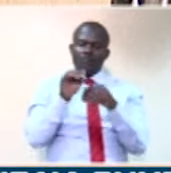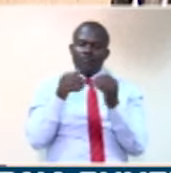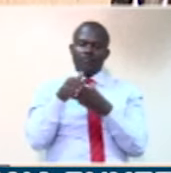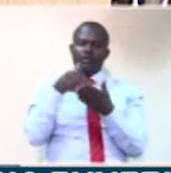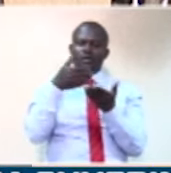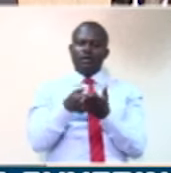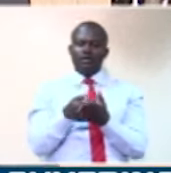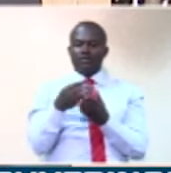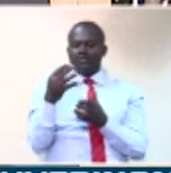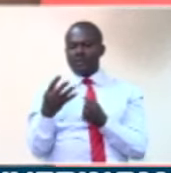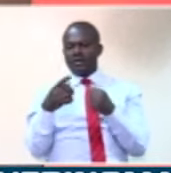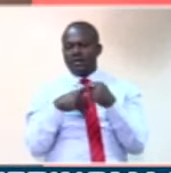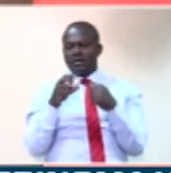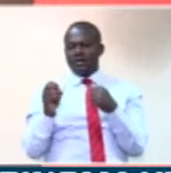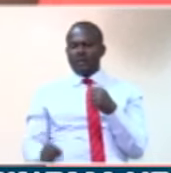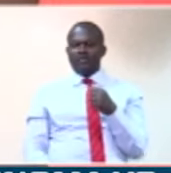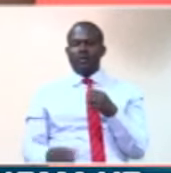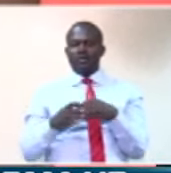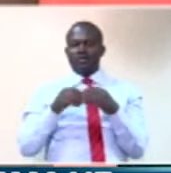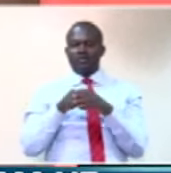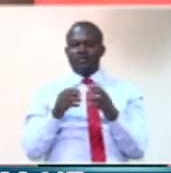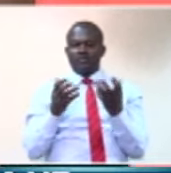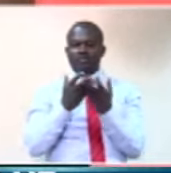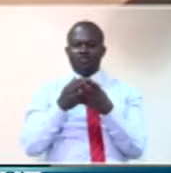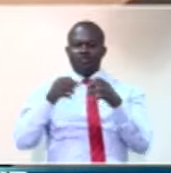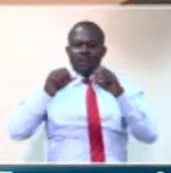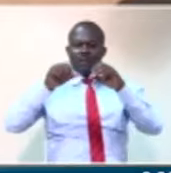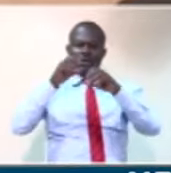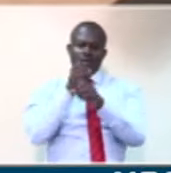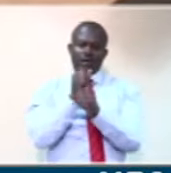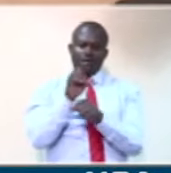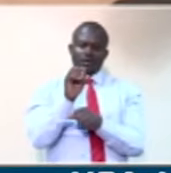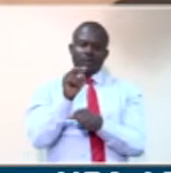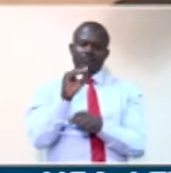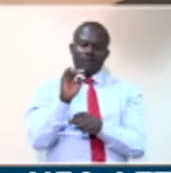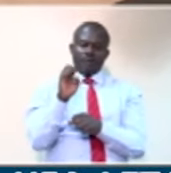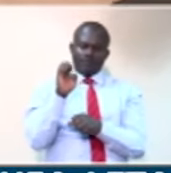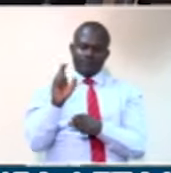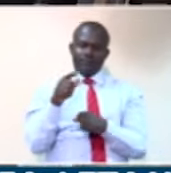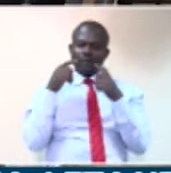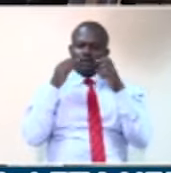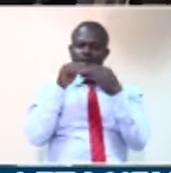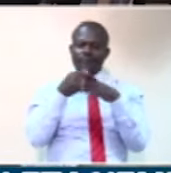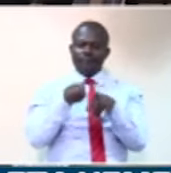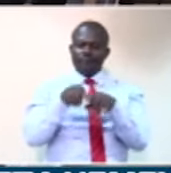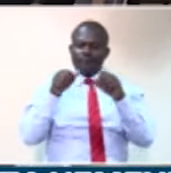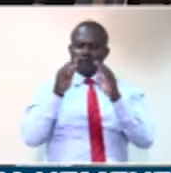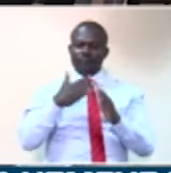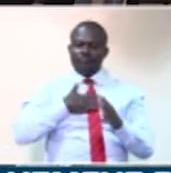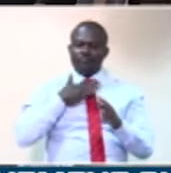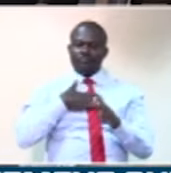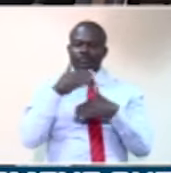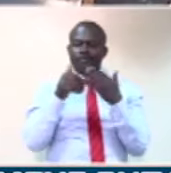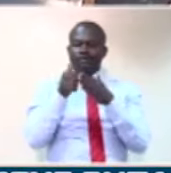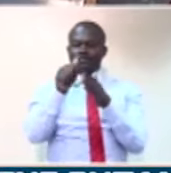kuri 46,000. Umuyobozi w'impuzamashyirahamwe y'abamotari mu Rwanda Daniel Ngarambe avuga ko nk'abamotari bishimiye izi